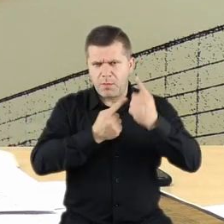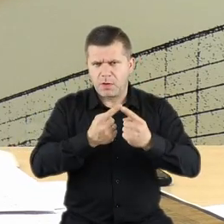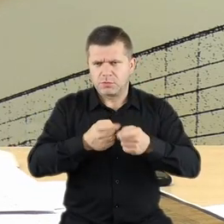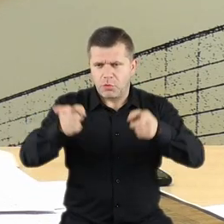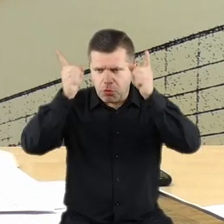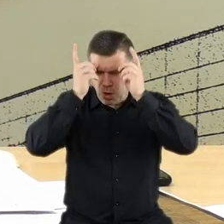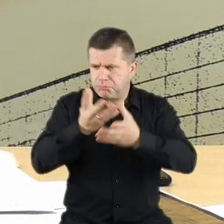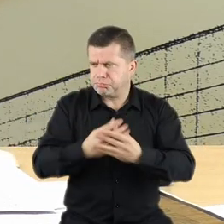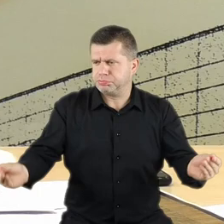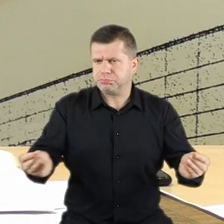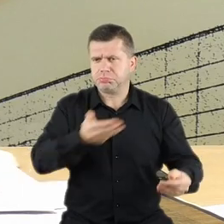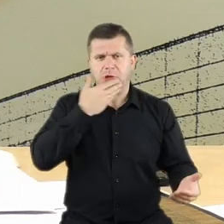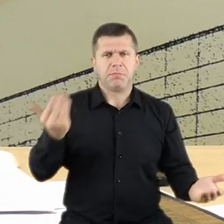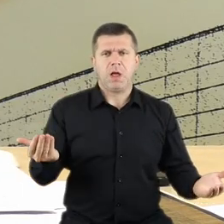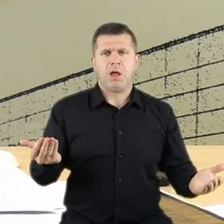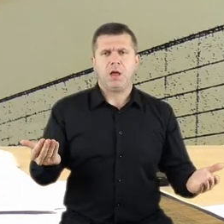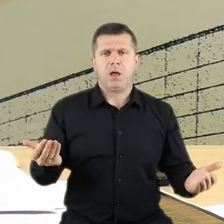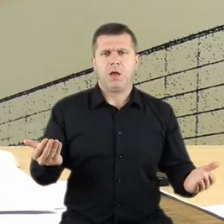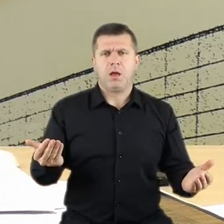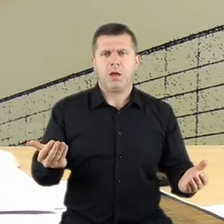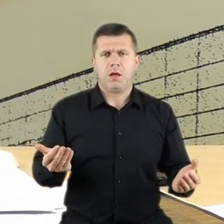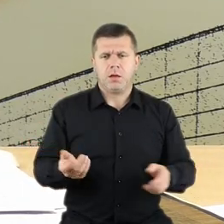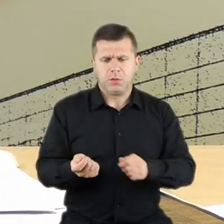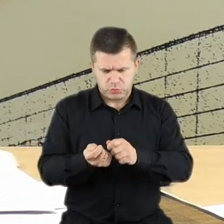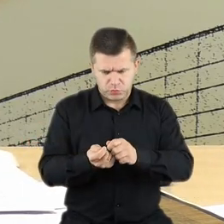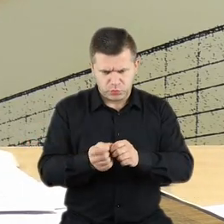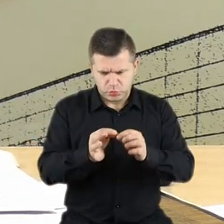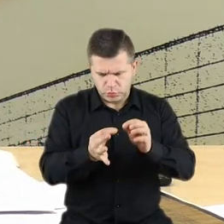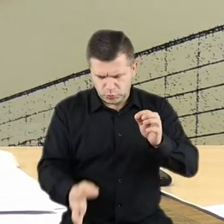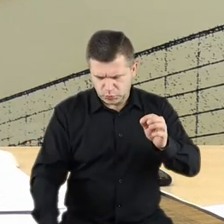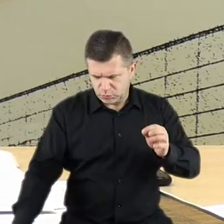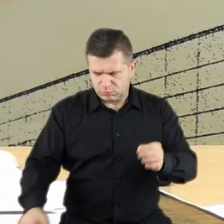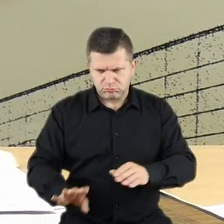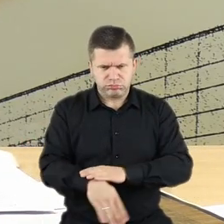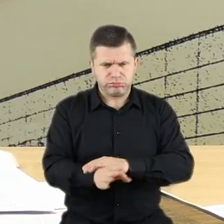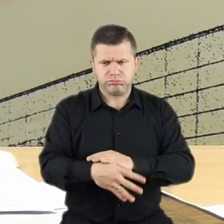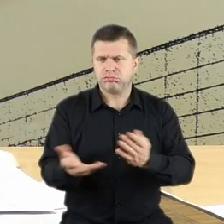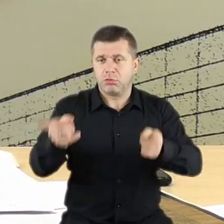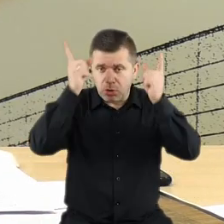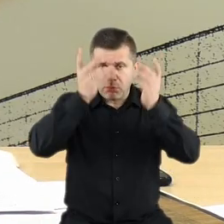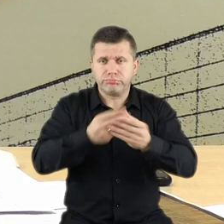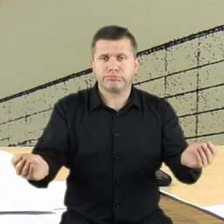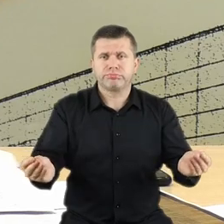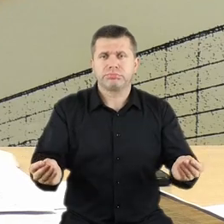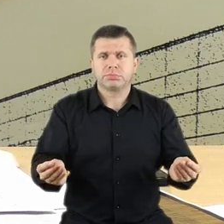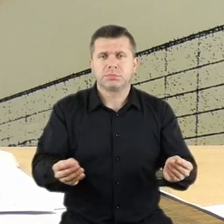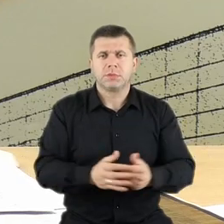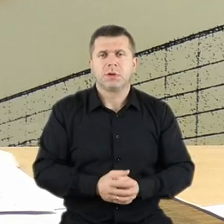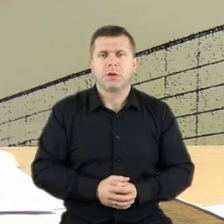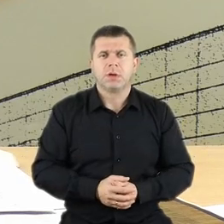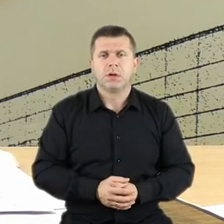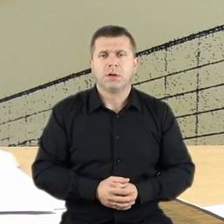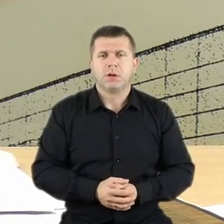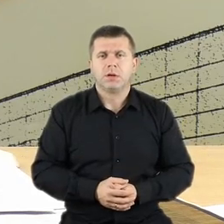po krojeniem ani śladu w ręce pradziadka was to ino pusty posterunek a polećcie